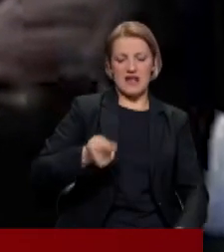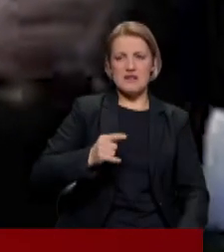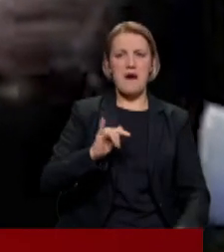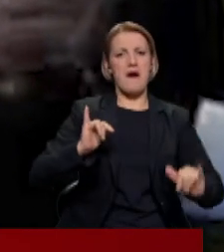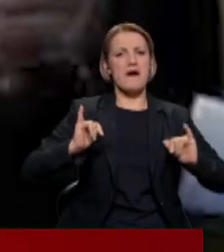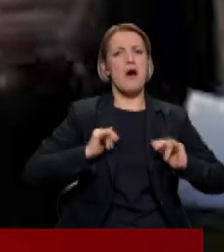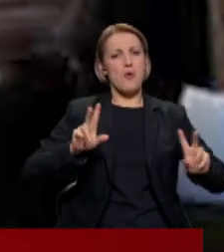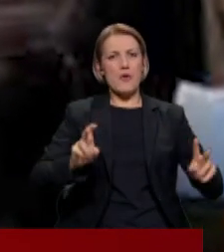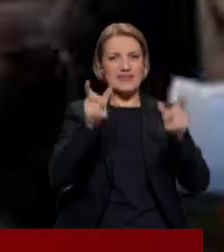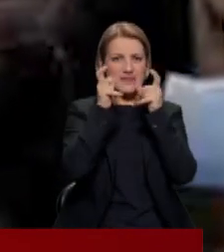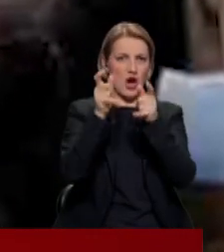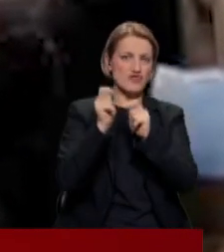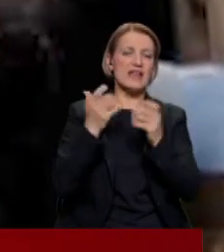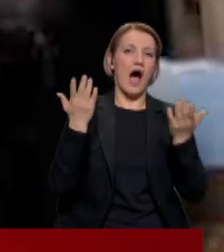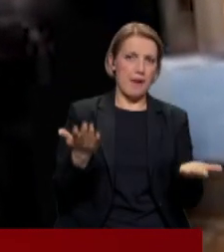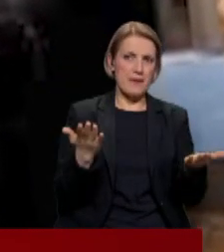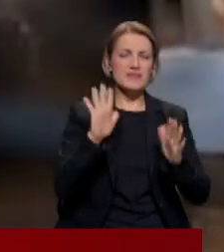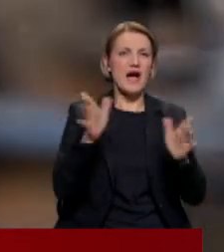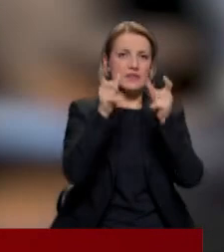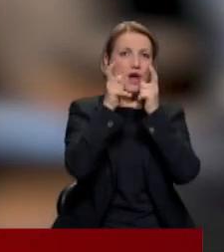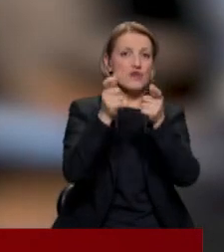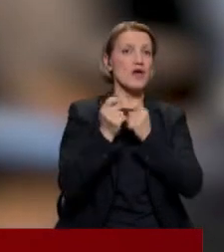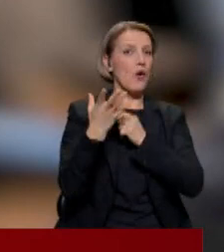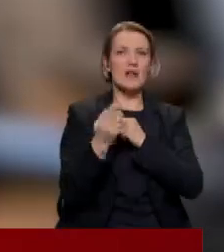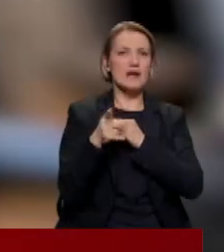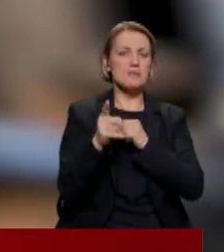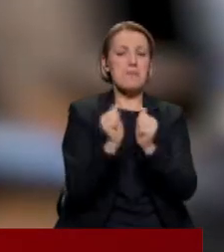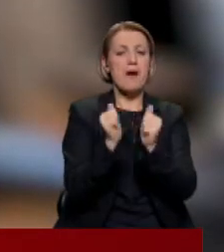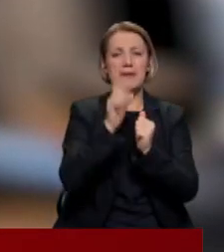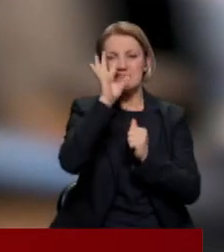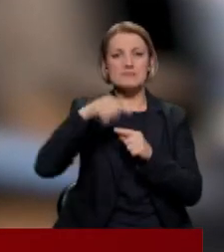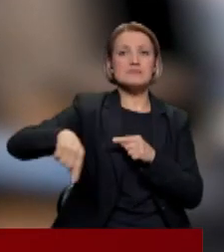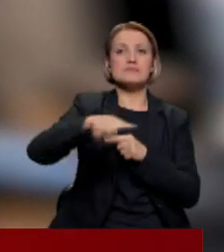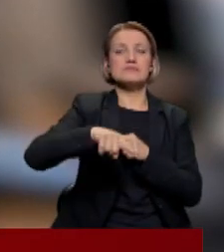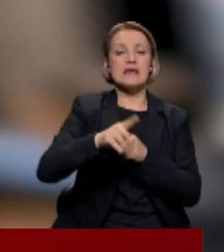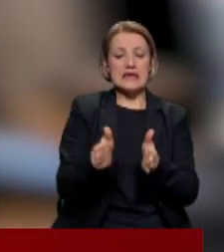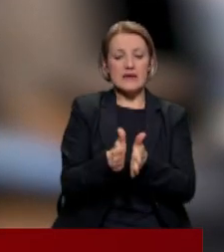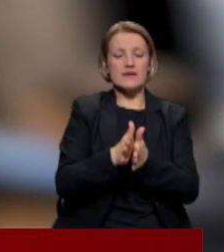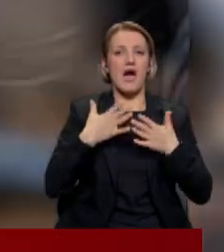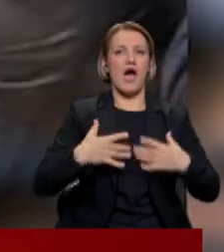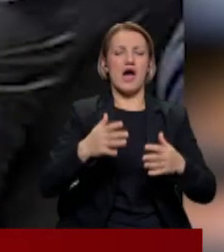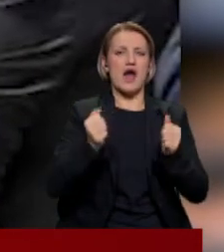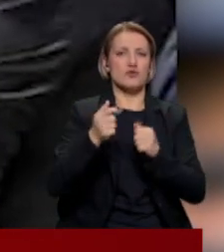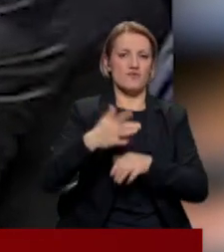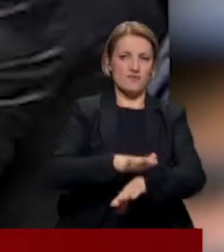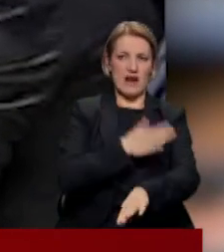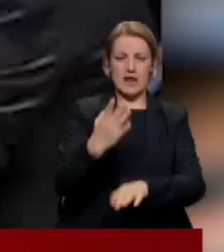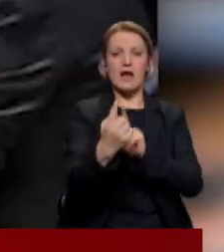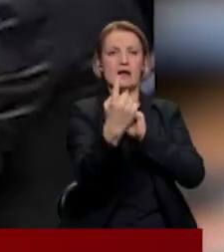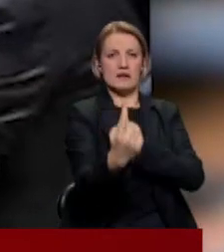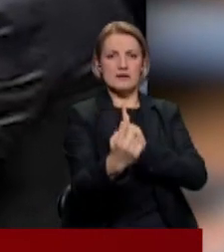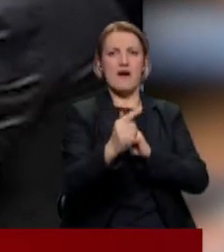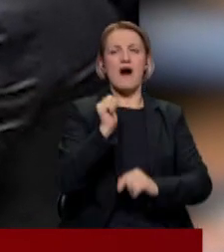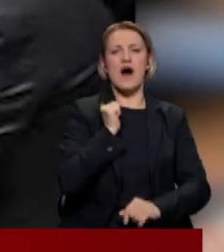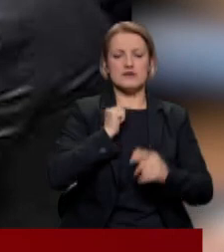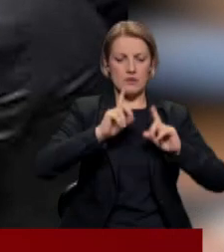rahat oturuşuyla dikkat çekti ama daha dikkat çekici olan beraberindekilerdi. Yanında Erzurum valisi, karşısındaysa